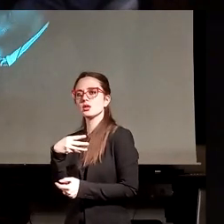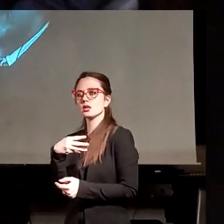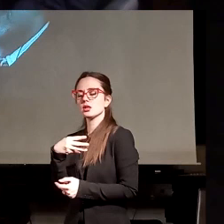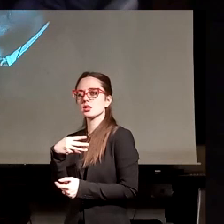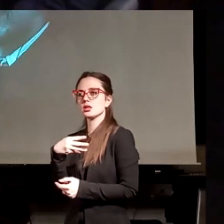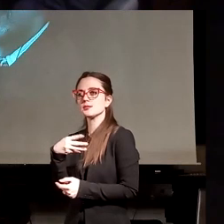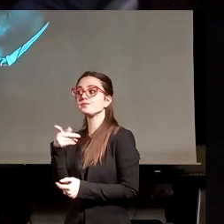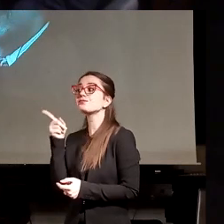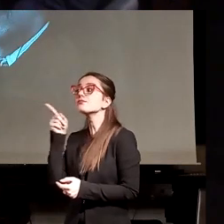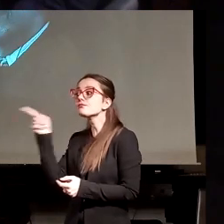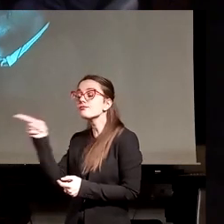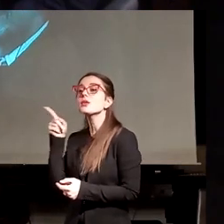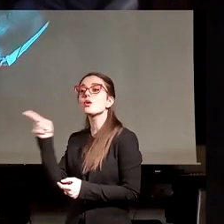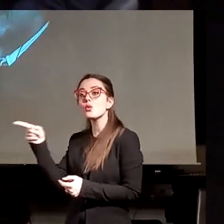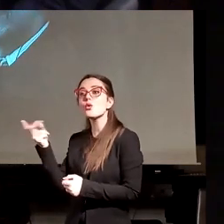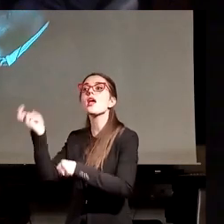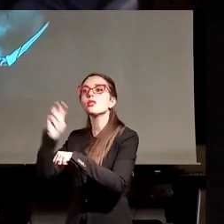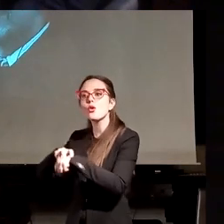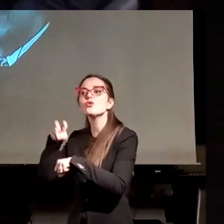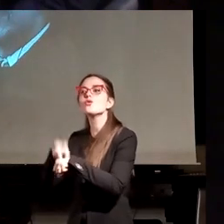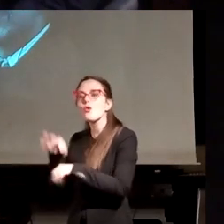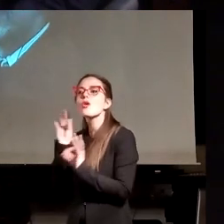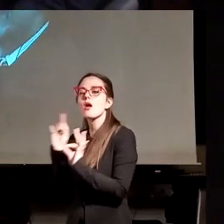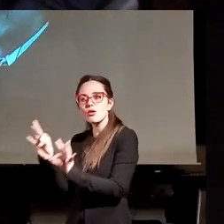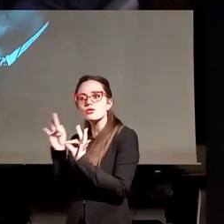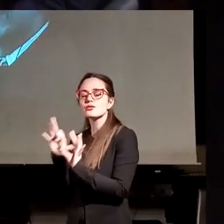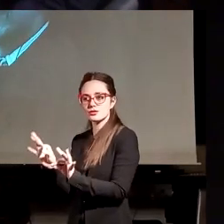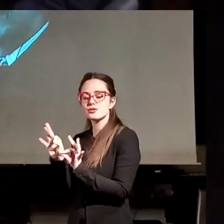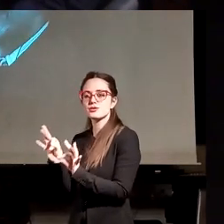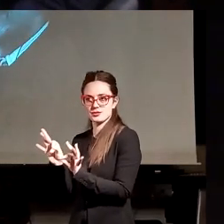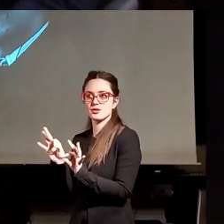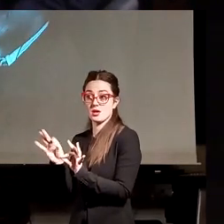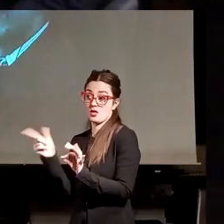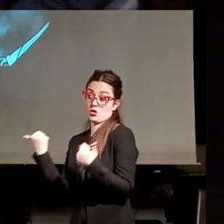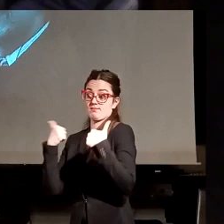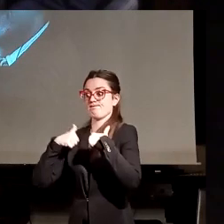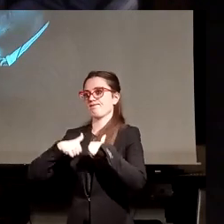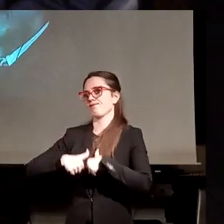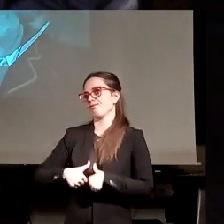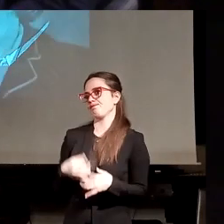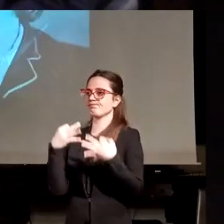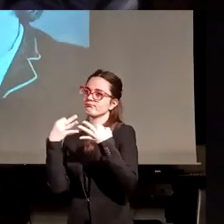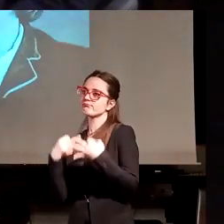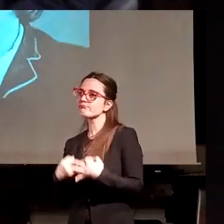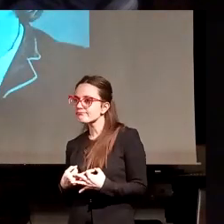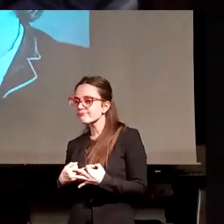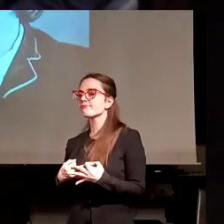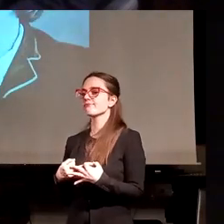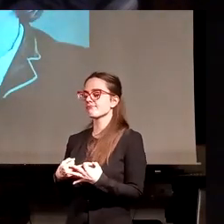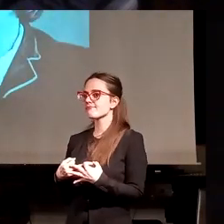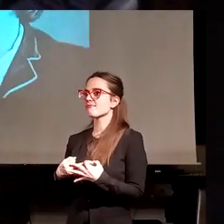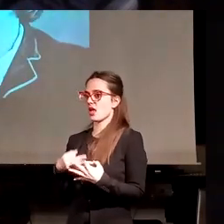e lui è il buon dottore eticamente professi professionalmente etico